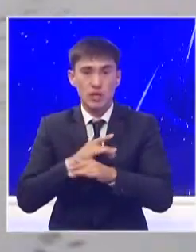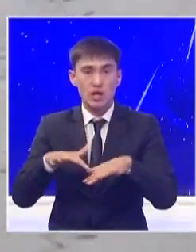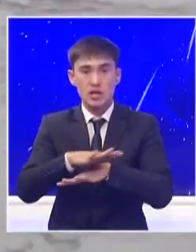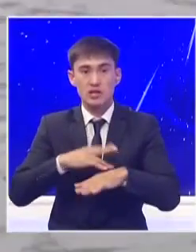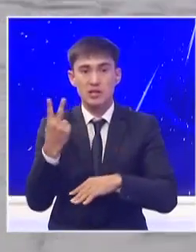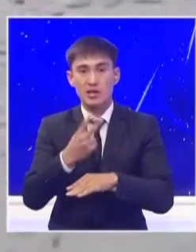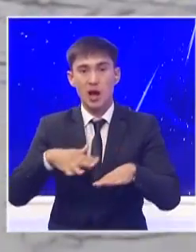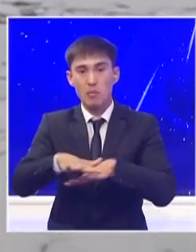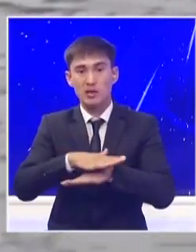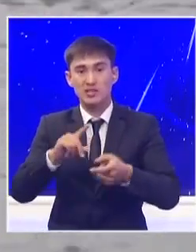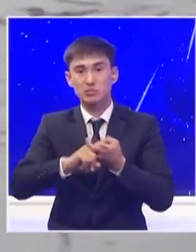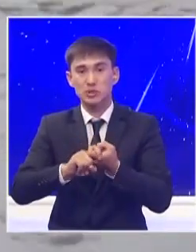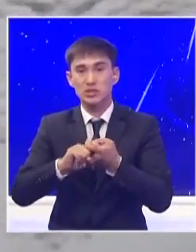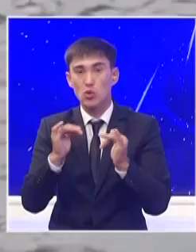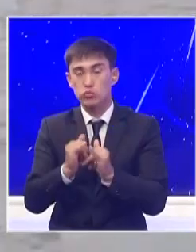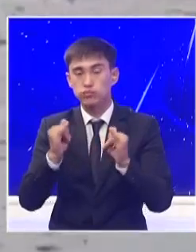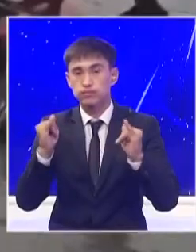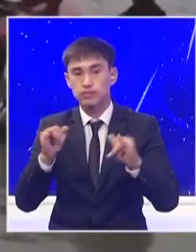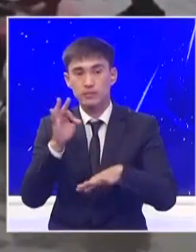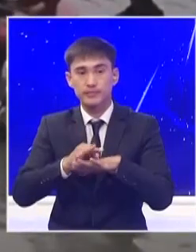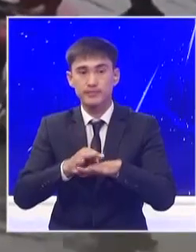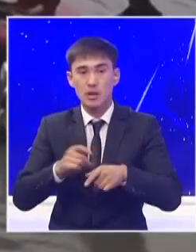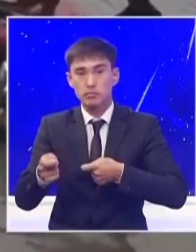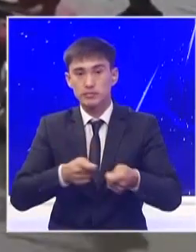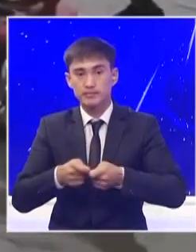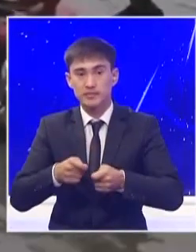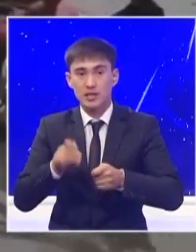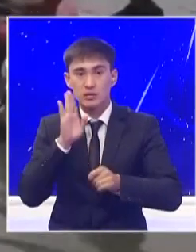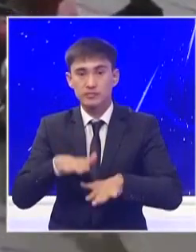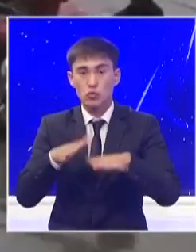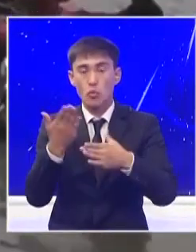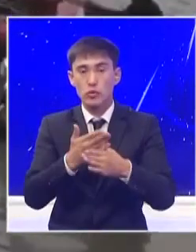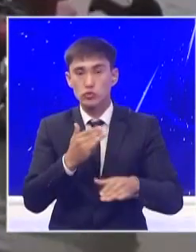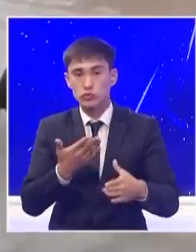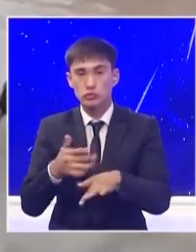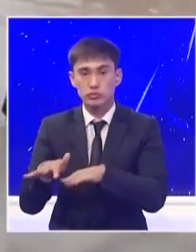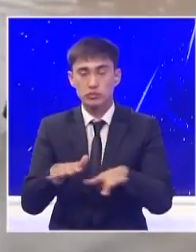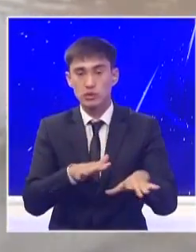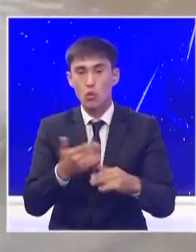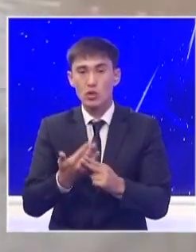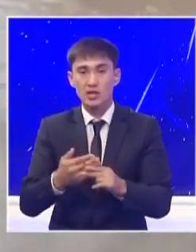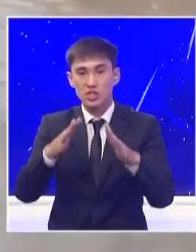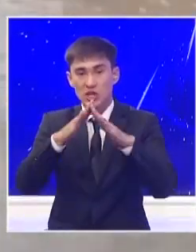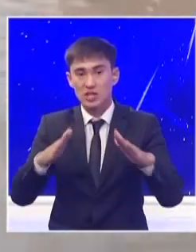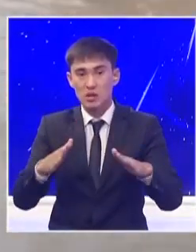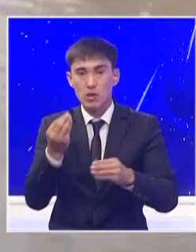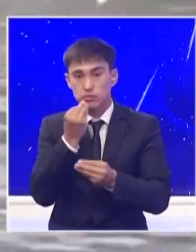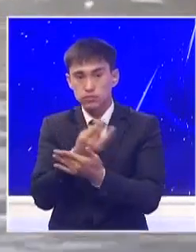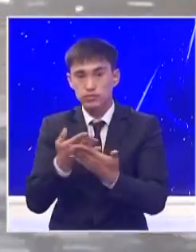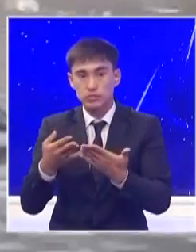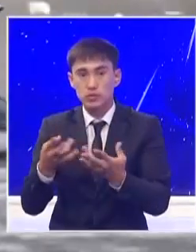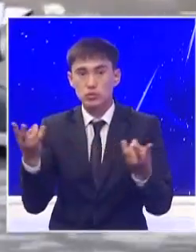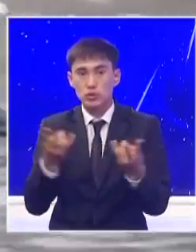екі аймағында епид жағдай күрделі. Жергілікті билік тасқыннан зардап шеккендерге көмек көрсетіп жатыр. Оларды шатырлармен, азық түлік,